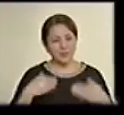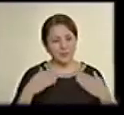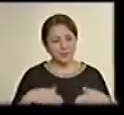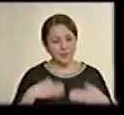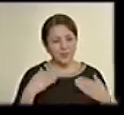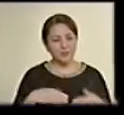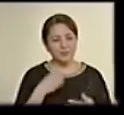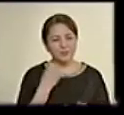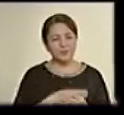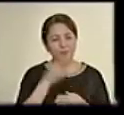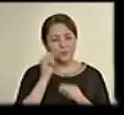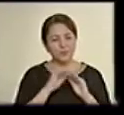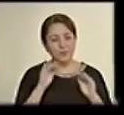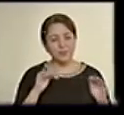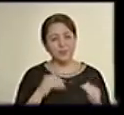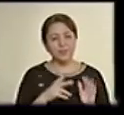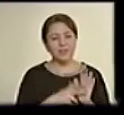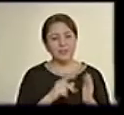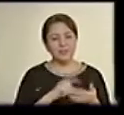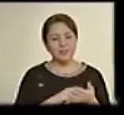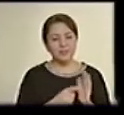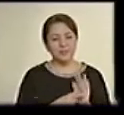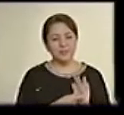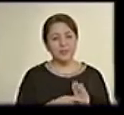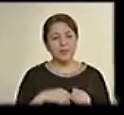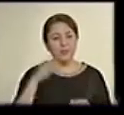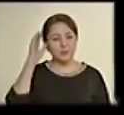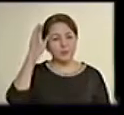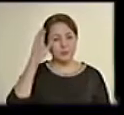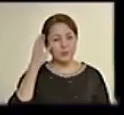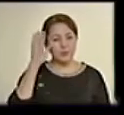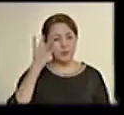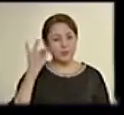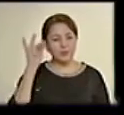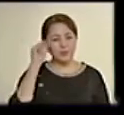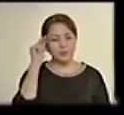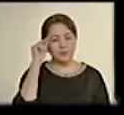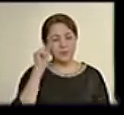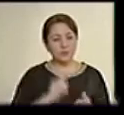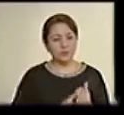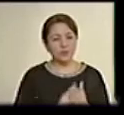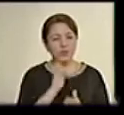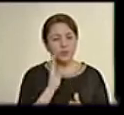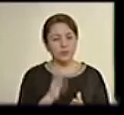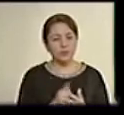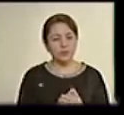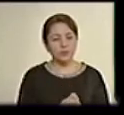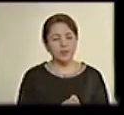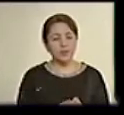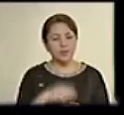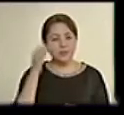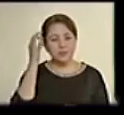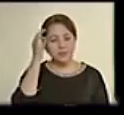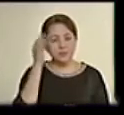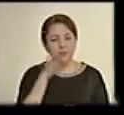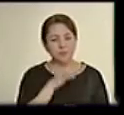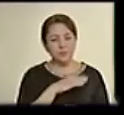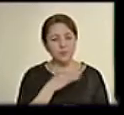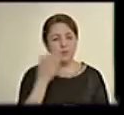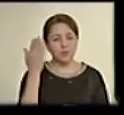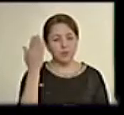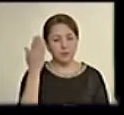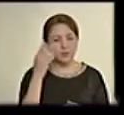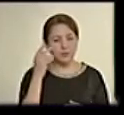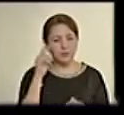Assalomu alaykum aziz o'quvchilar, 8-sinf O'zbekiston tarixi darsini boshladik. Yodingizda bo'lsa,